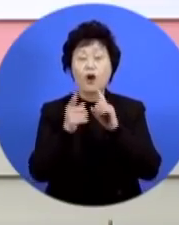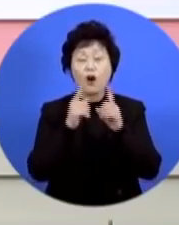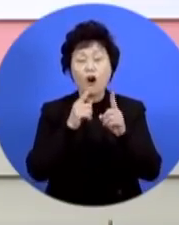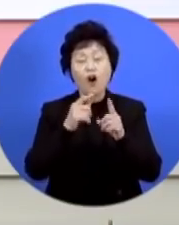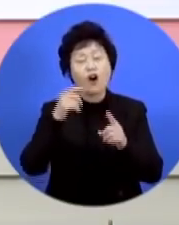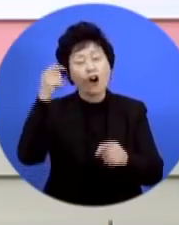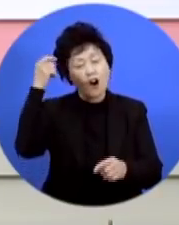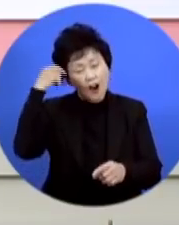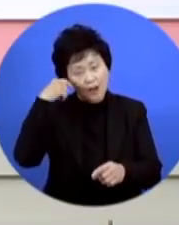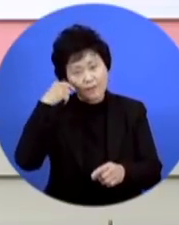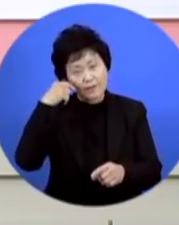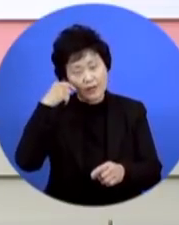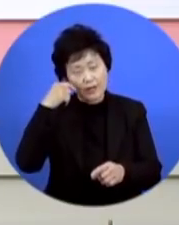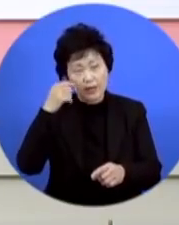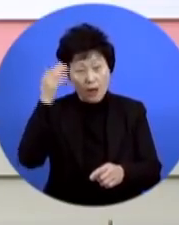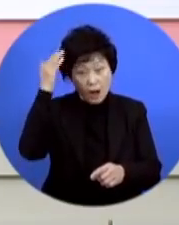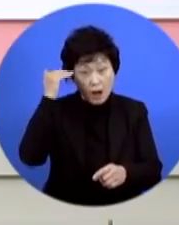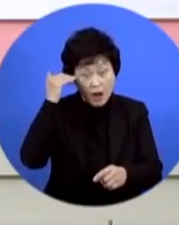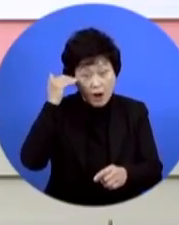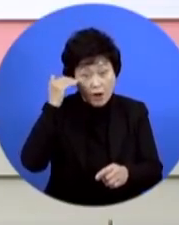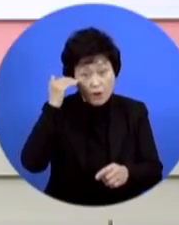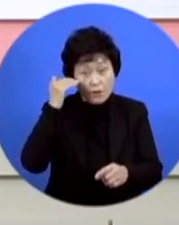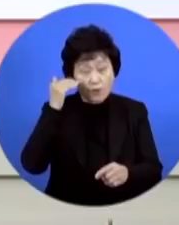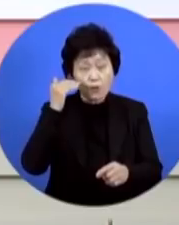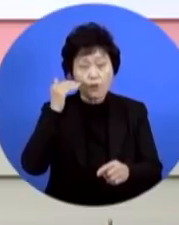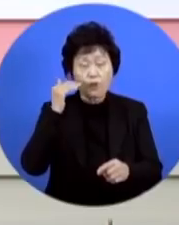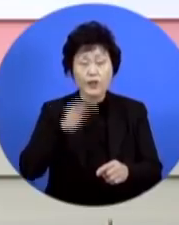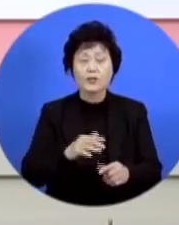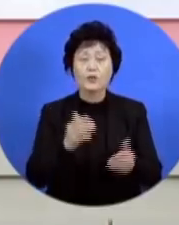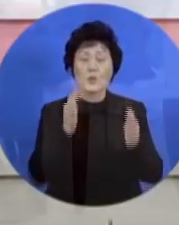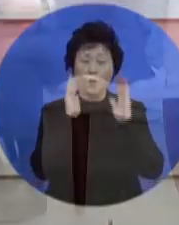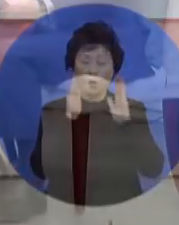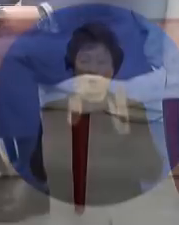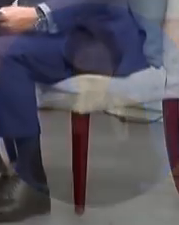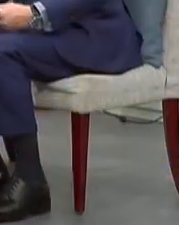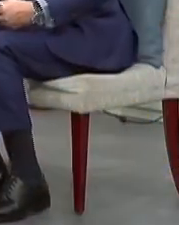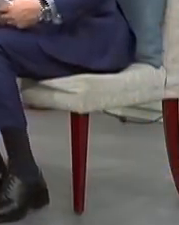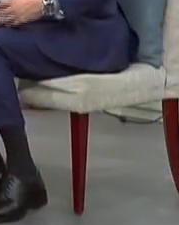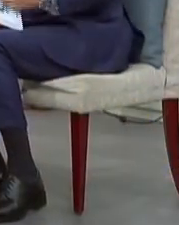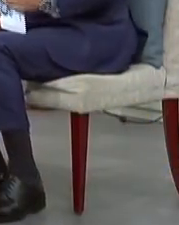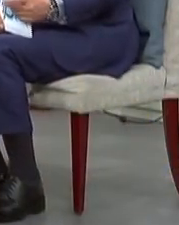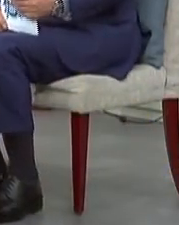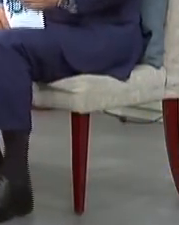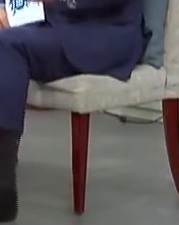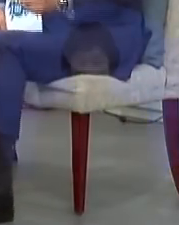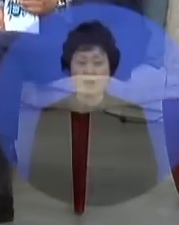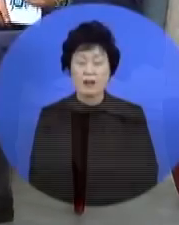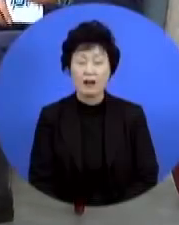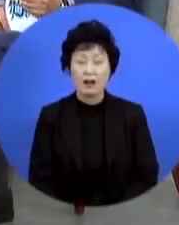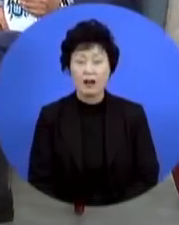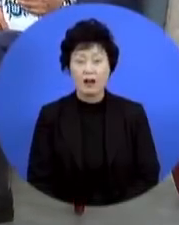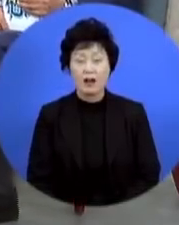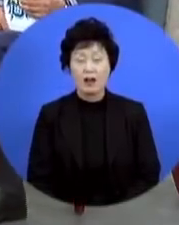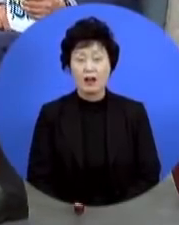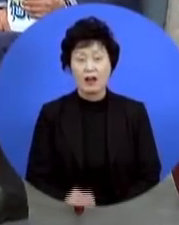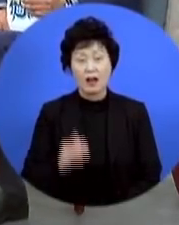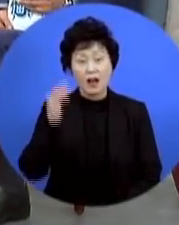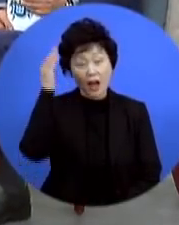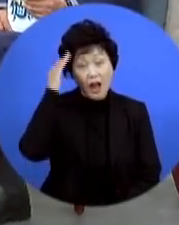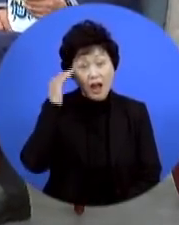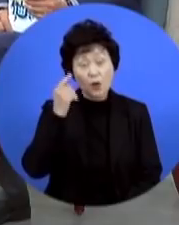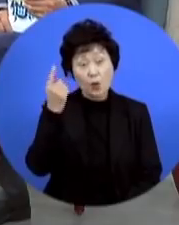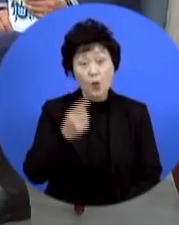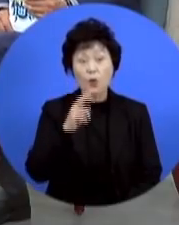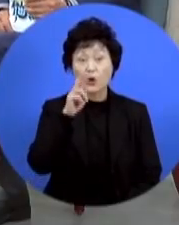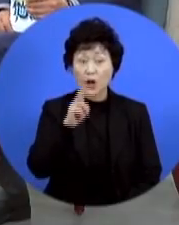감각이 한국에서 공부한 사람 이상으로 어느 정도 유지가 되는 거죠. 이제 21년 되셨으면 한국이 더 편하죠, 이제는.